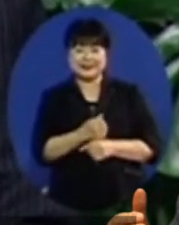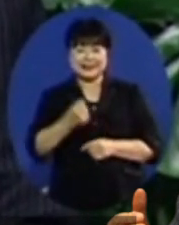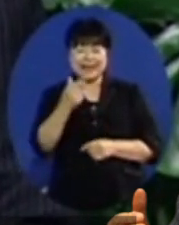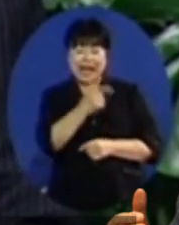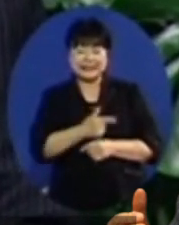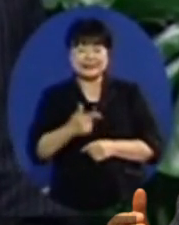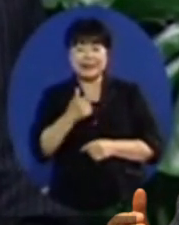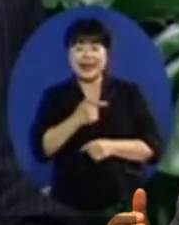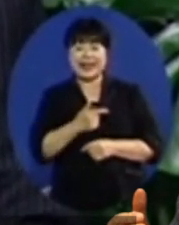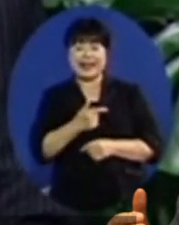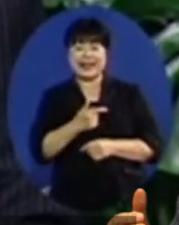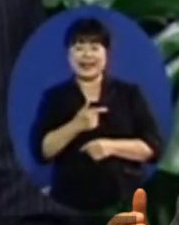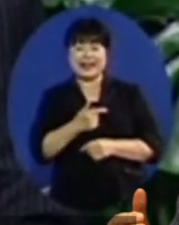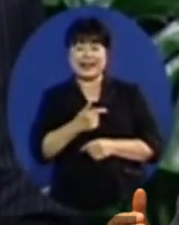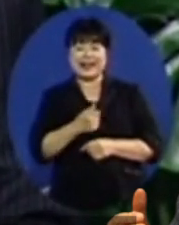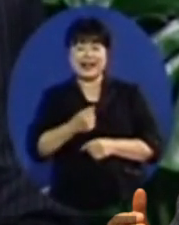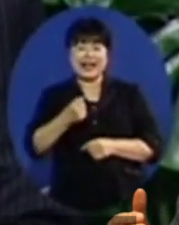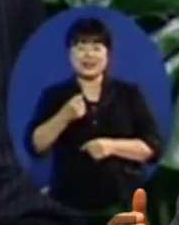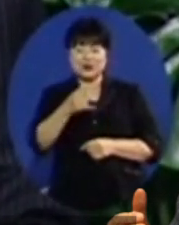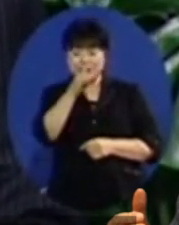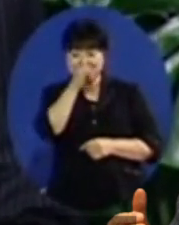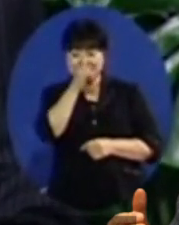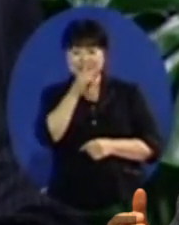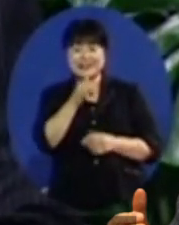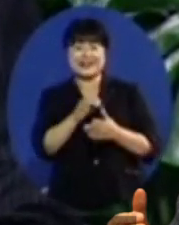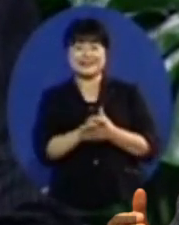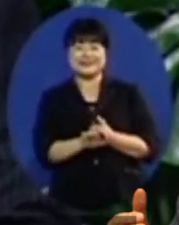가슴에 품고 있습니다.